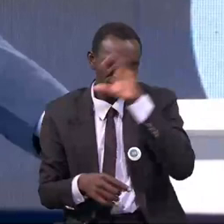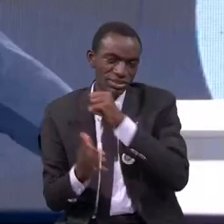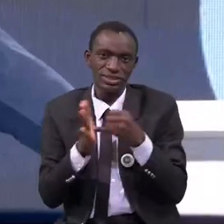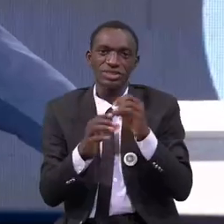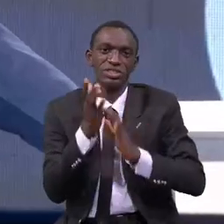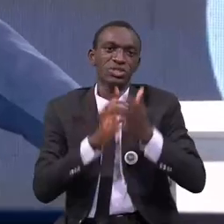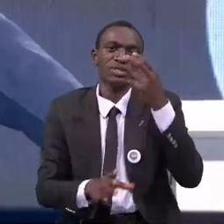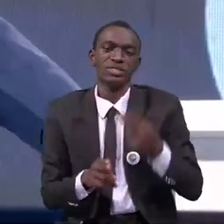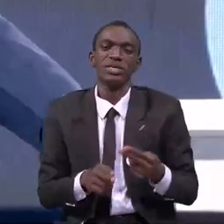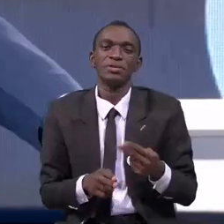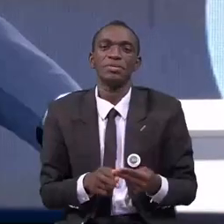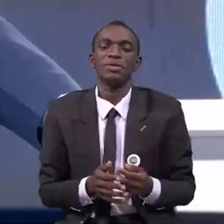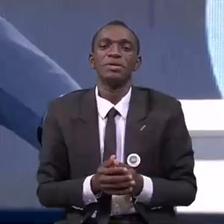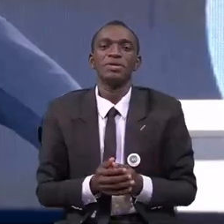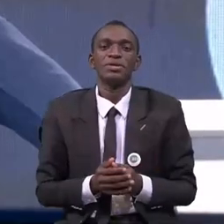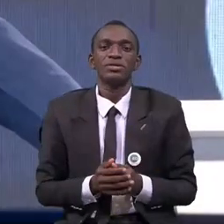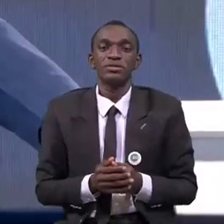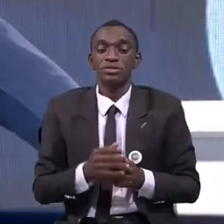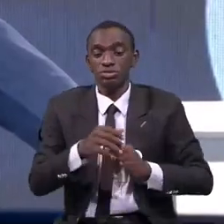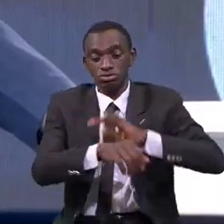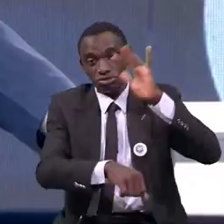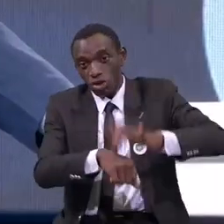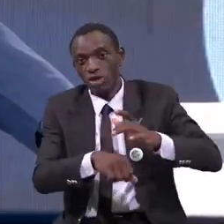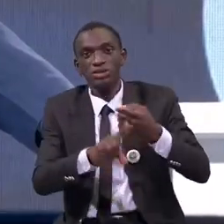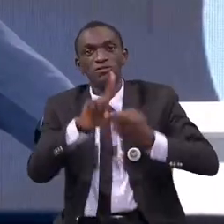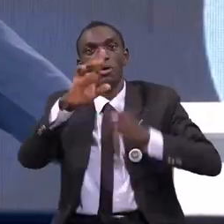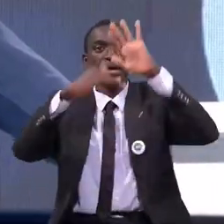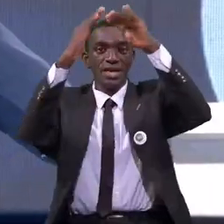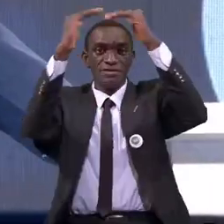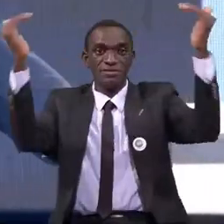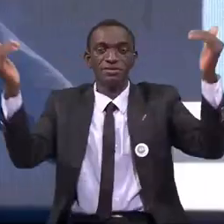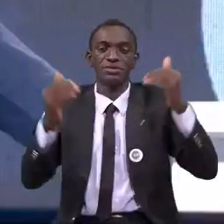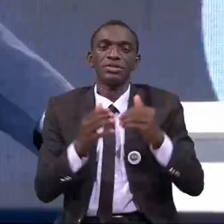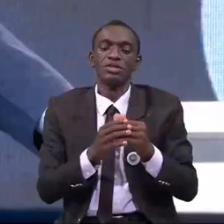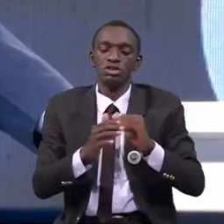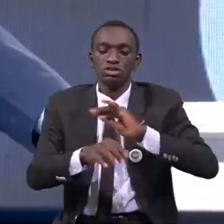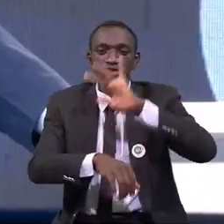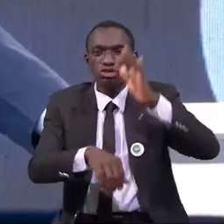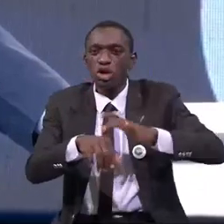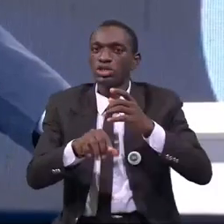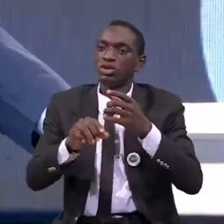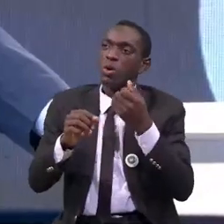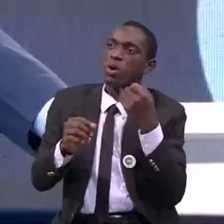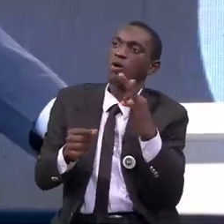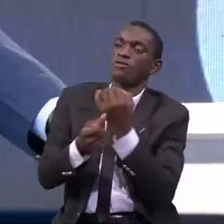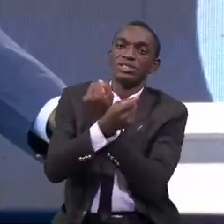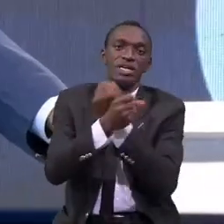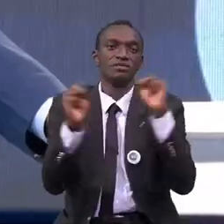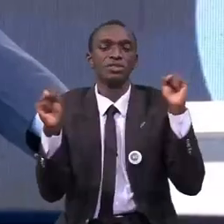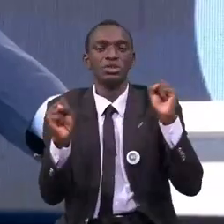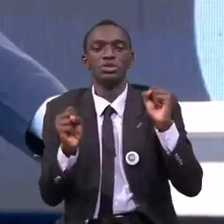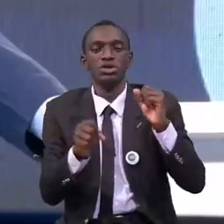pouvez pas le rater la touche depuis les cieux la touche du